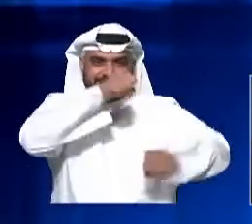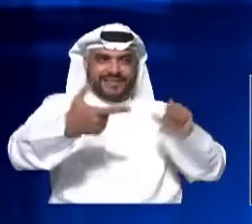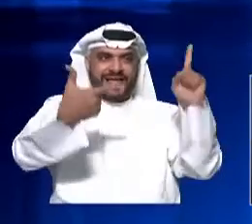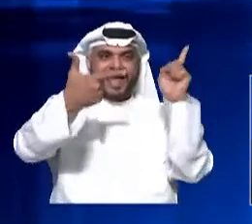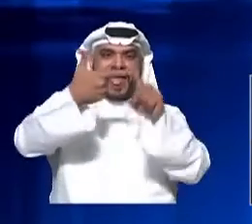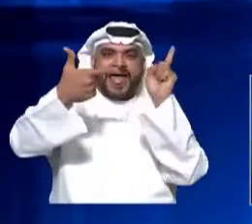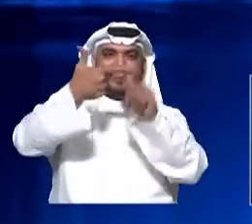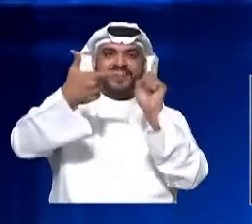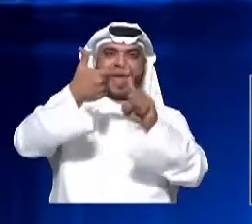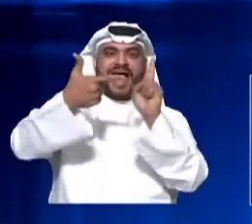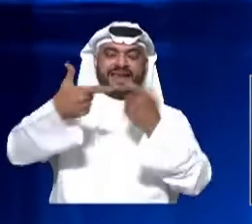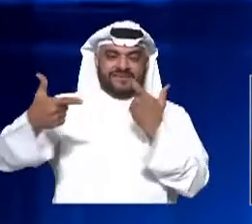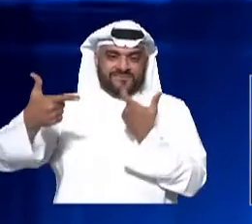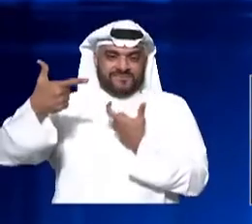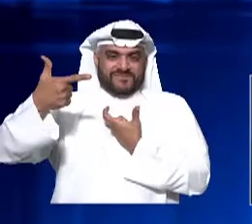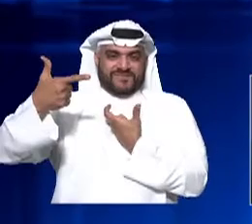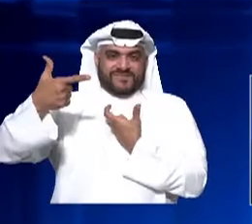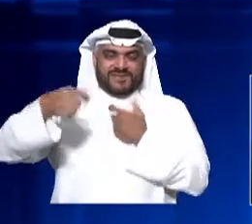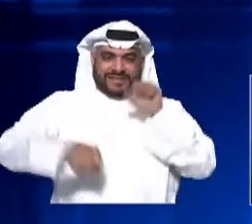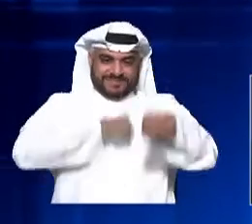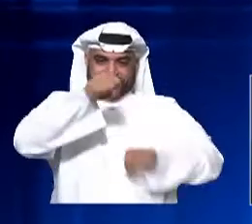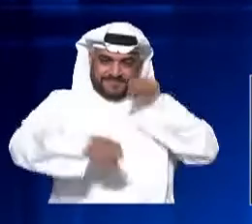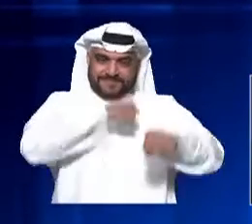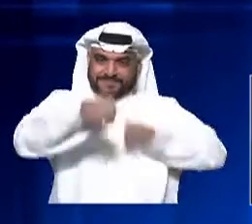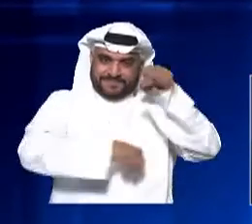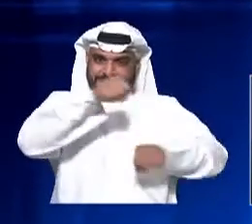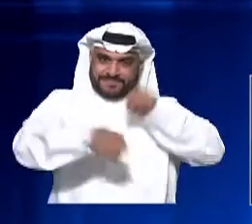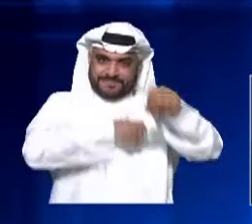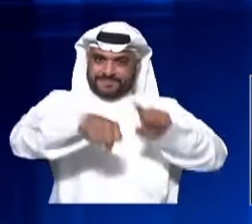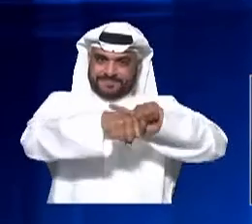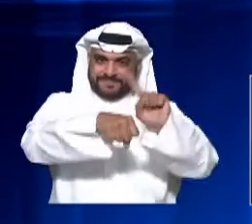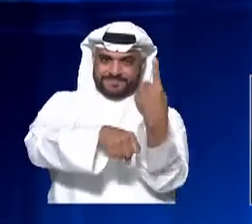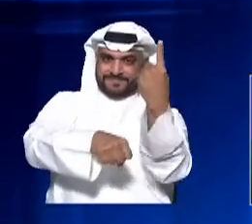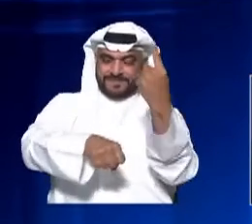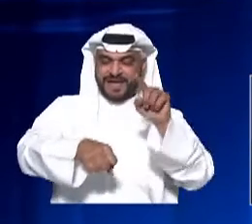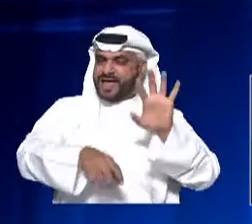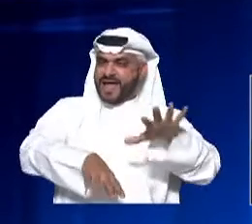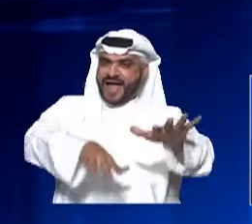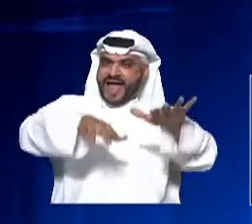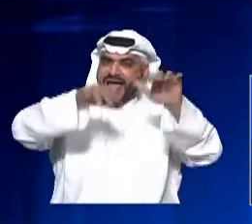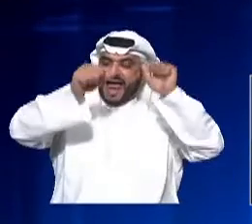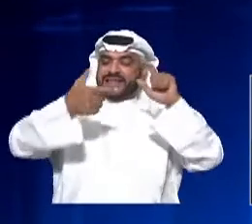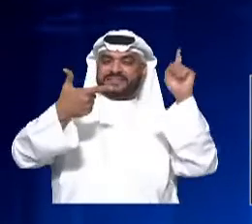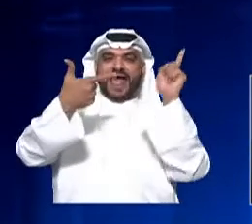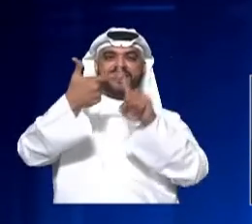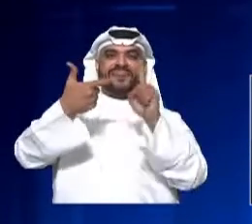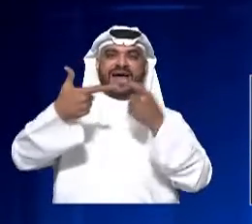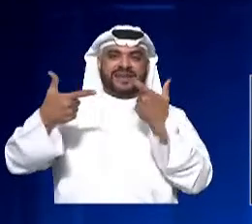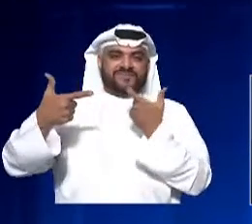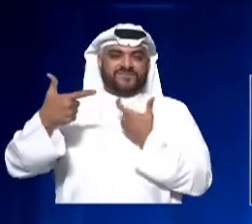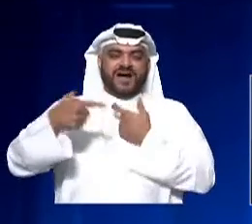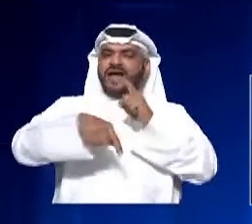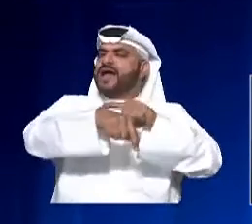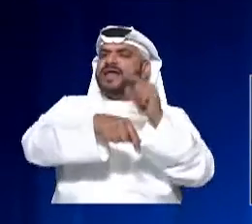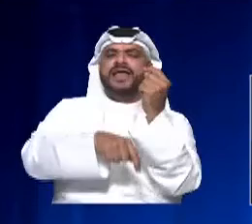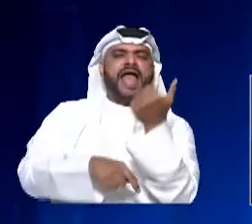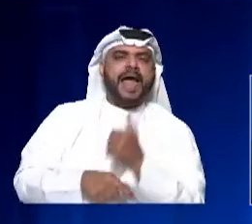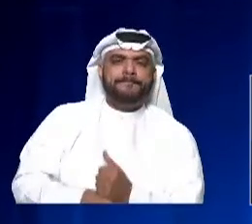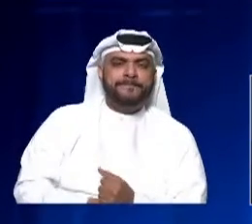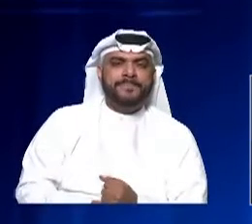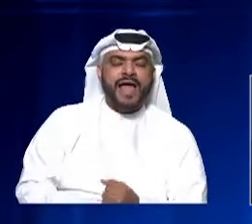اليوم بالميدالية الفضية في سباق الفردي ضد الساعة، وأنهى السباق في المركز الثاني بزمن بلغ